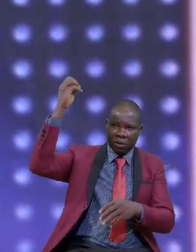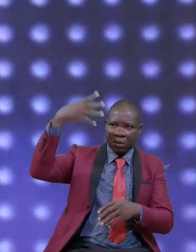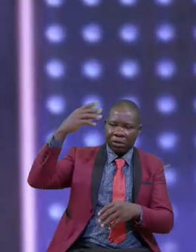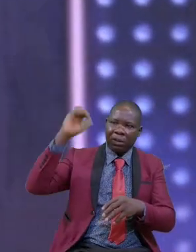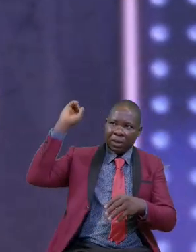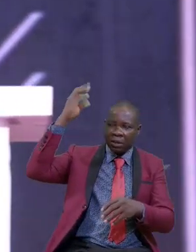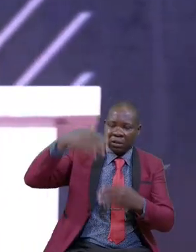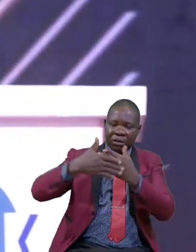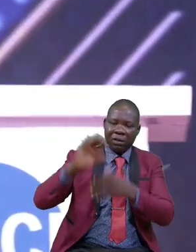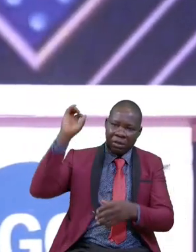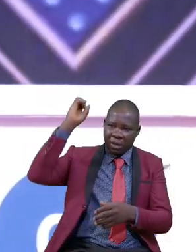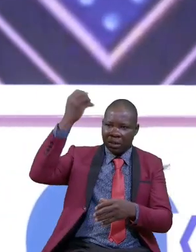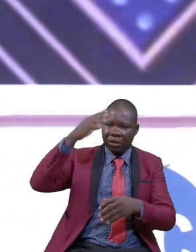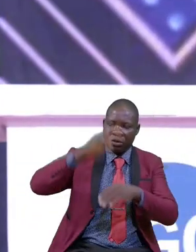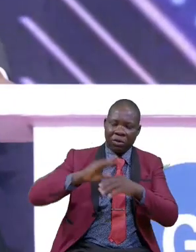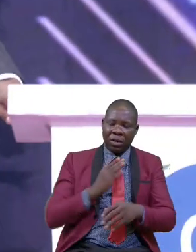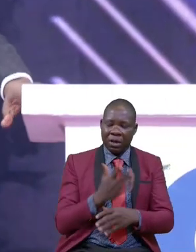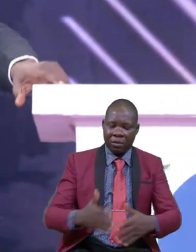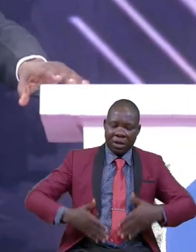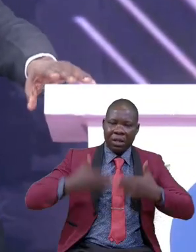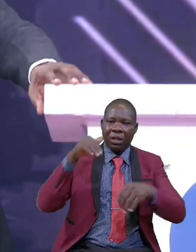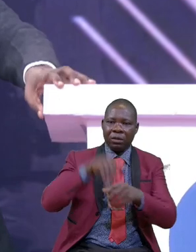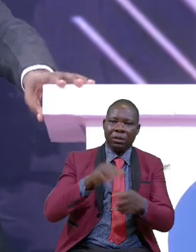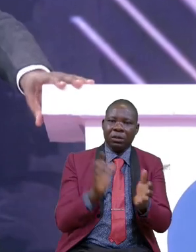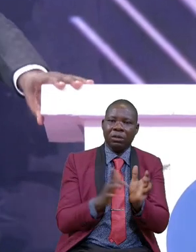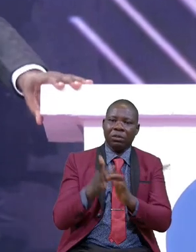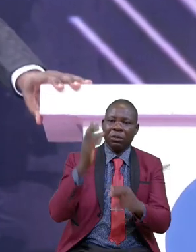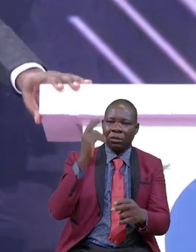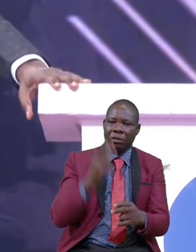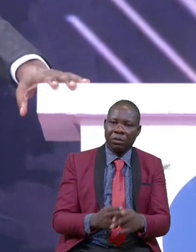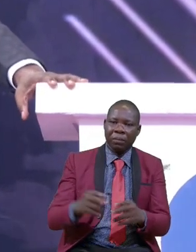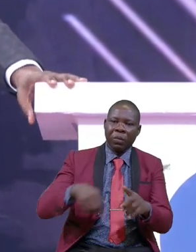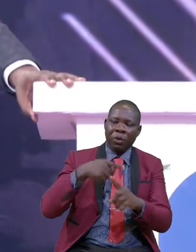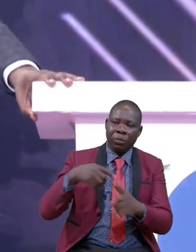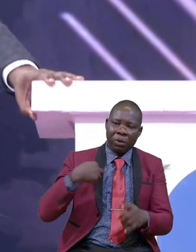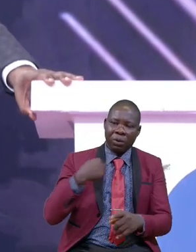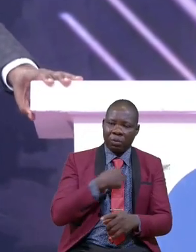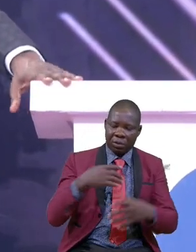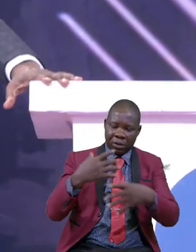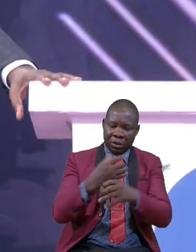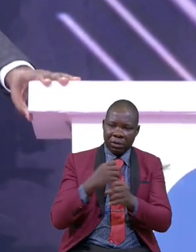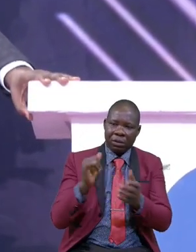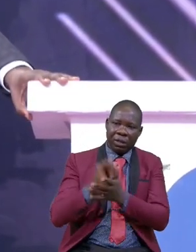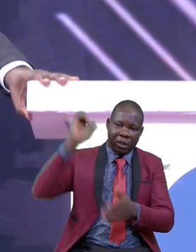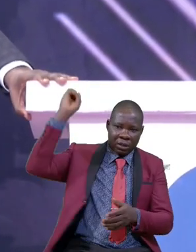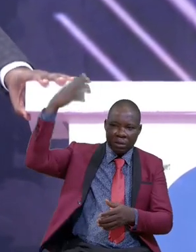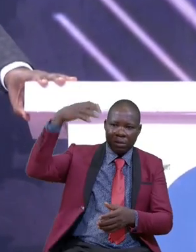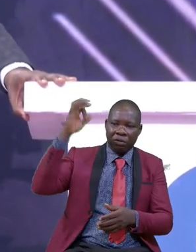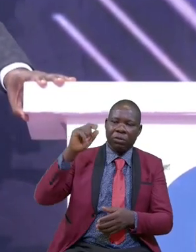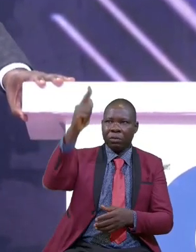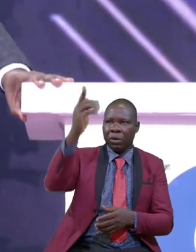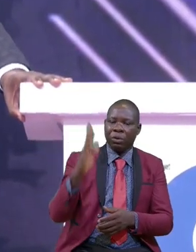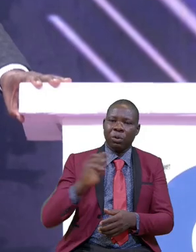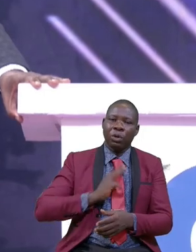name. Jésus. Now, when we receive maintenant, that quand nous recevons cette grâce God, de Dieu, we must show nous devons the